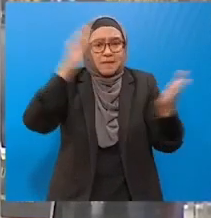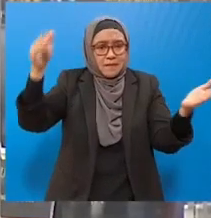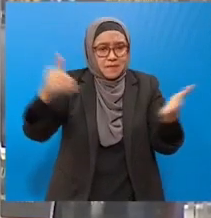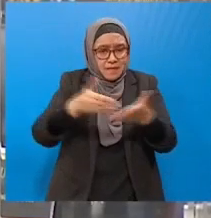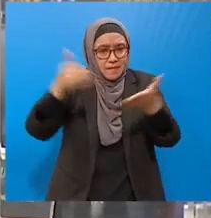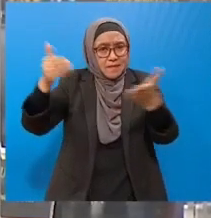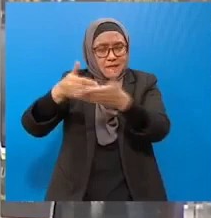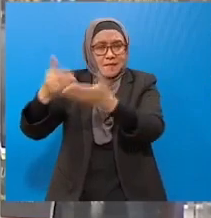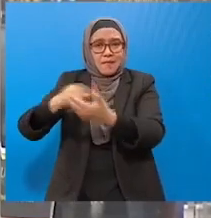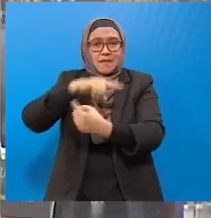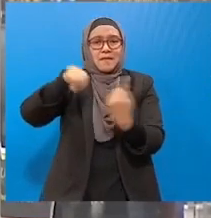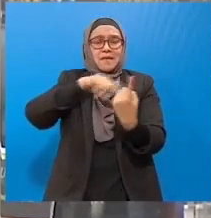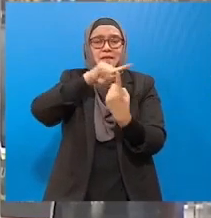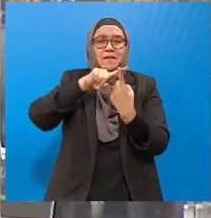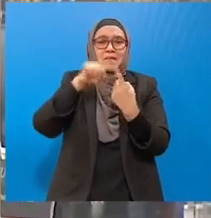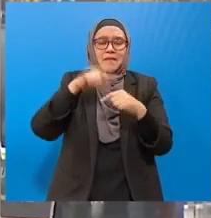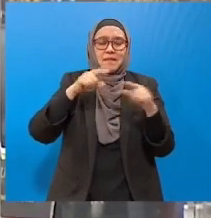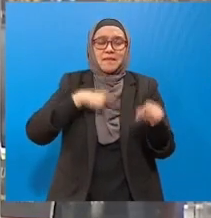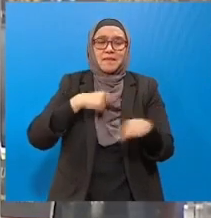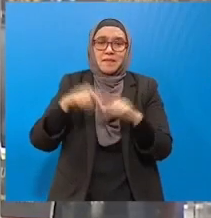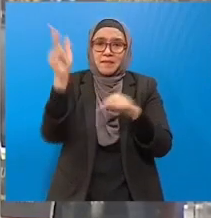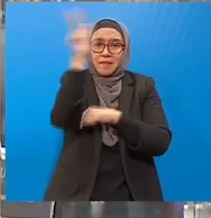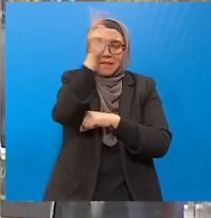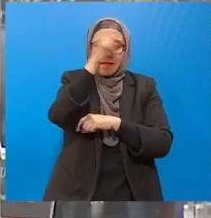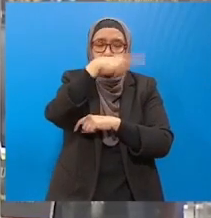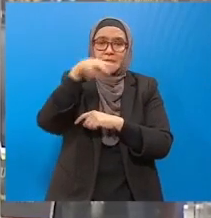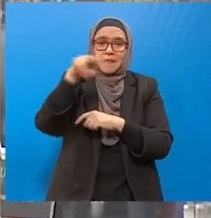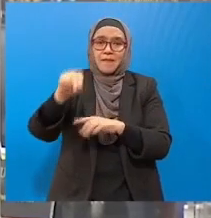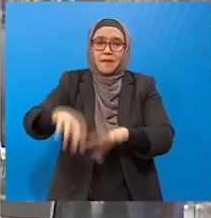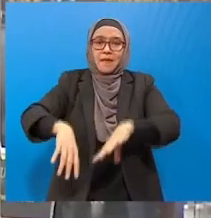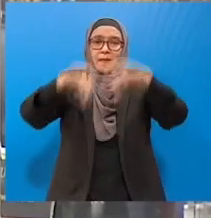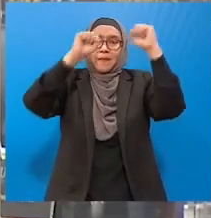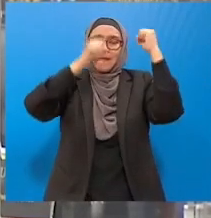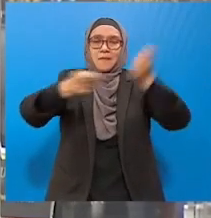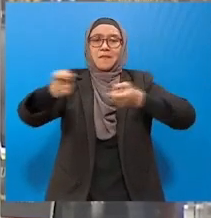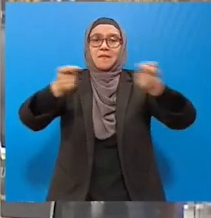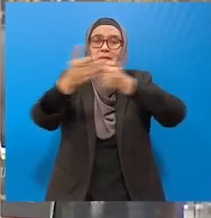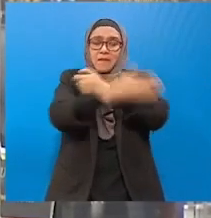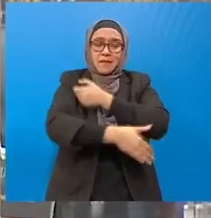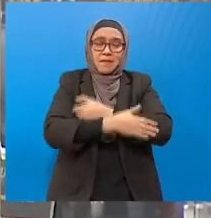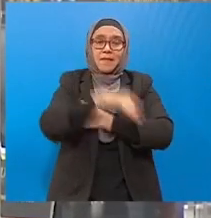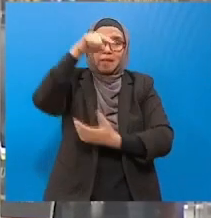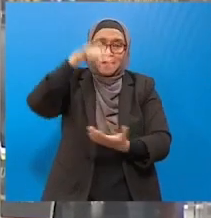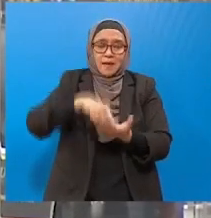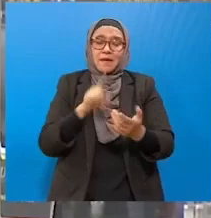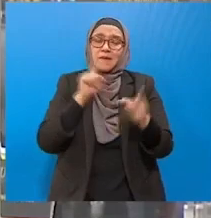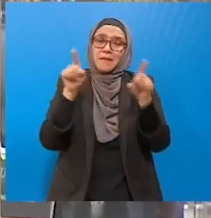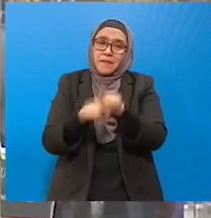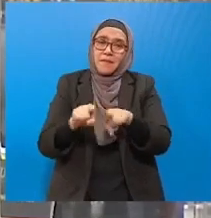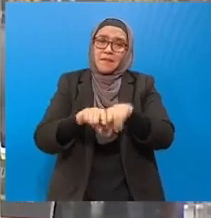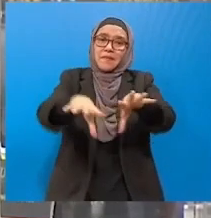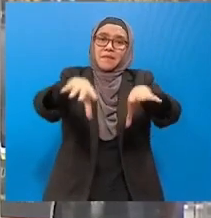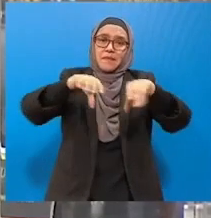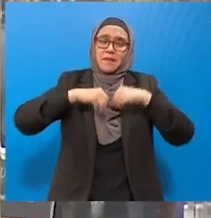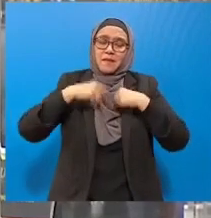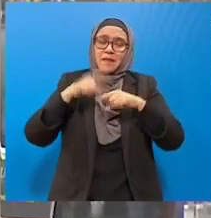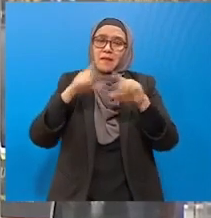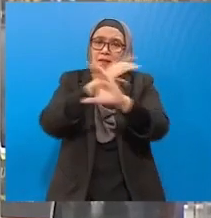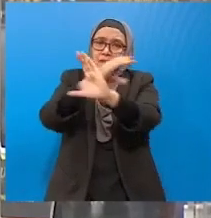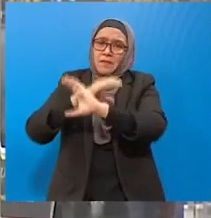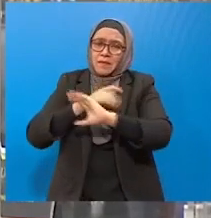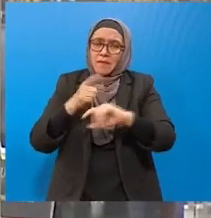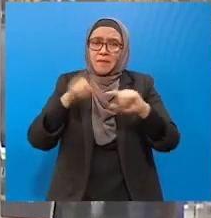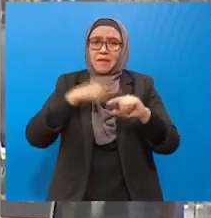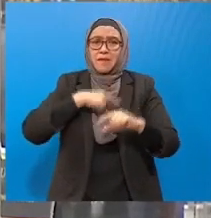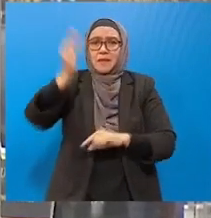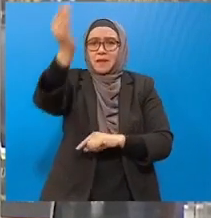perikatannya sudah mengenali pemerintahan negara justru hal-hal berikut dicadangkan sebagai menyahut keprihatinan kebawah duli tuanku dalam